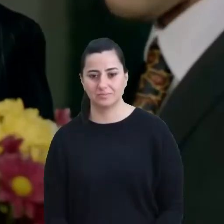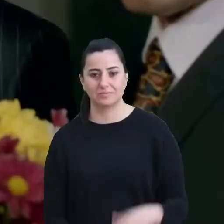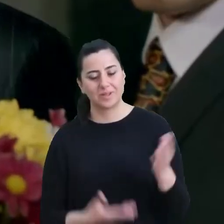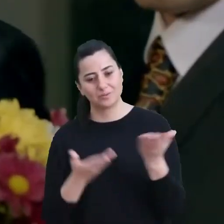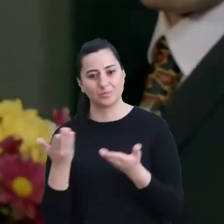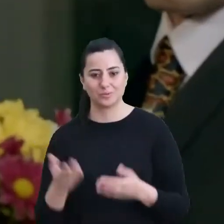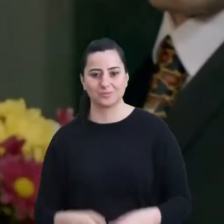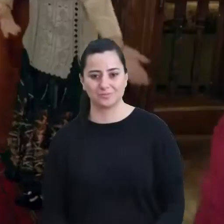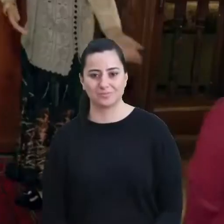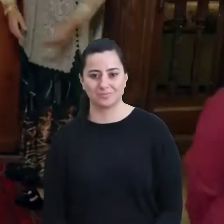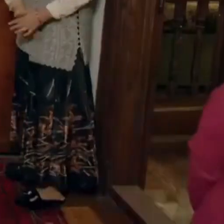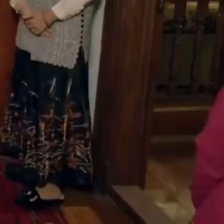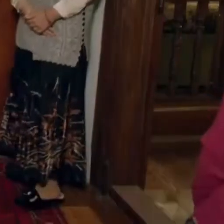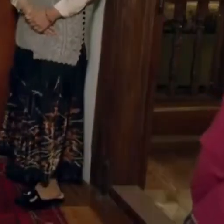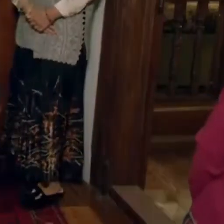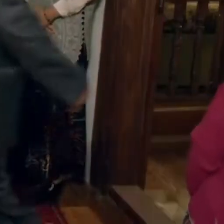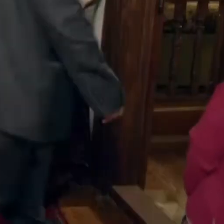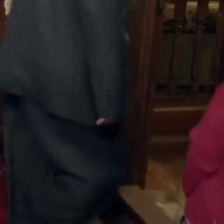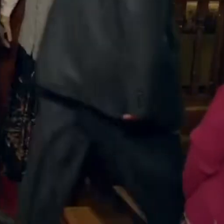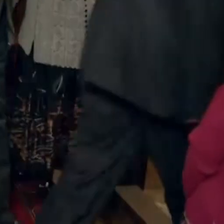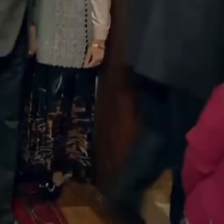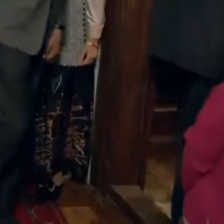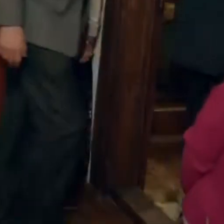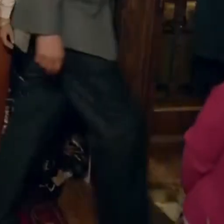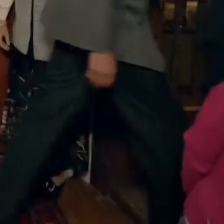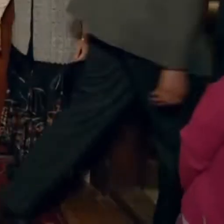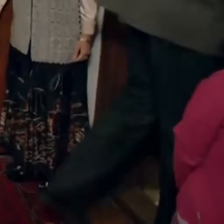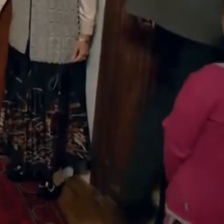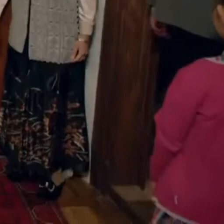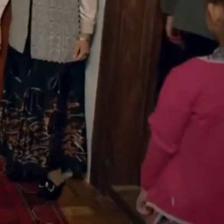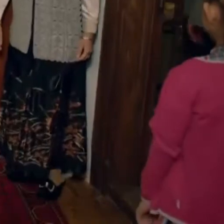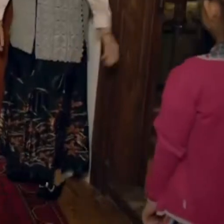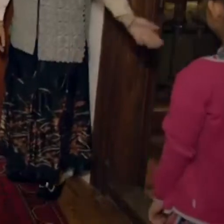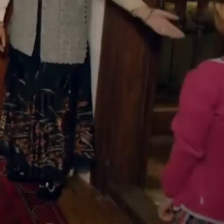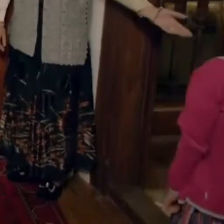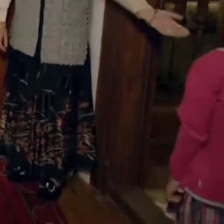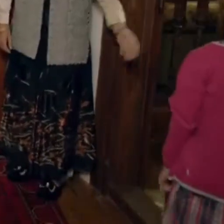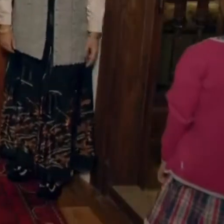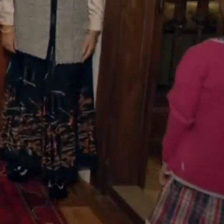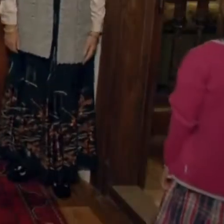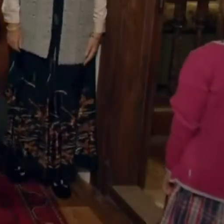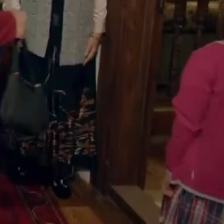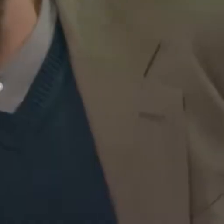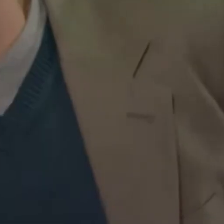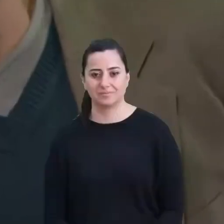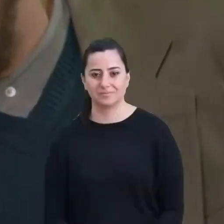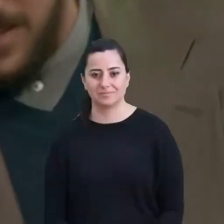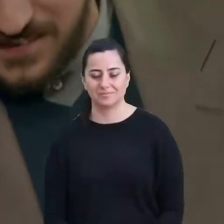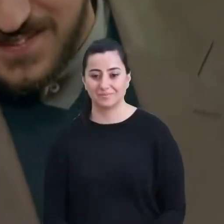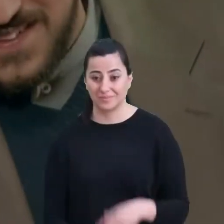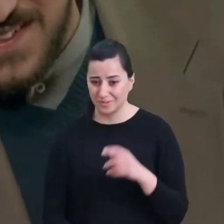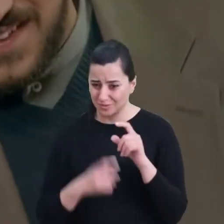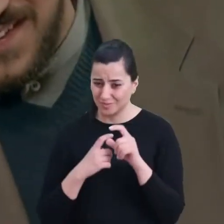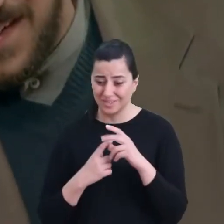Hadi buyurun içeri, hadi. Buyurun. Emin Hafize'nin kolundan tutup götürdü. İlay